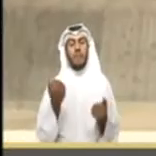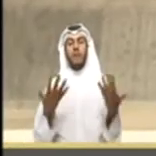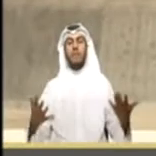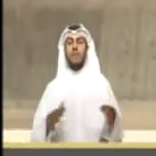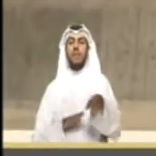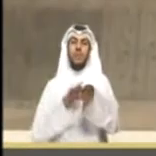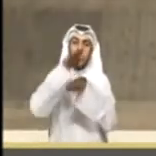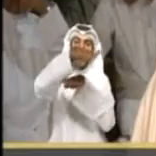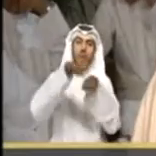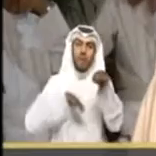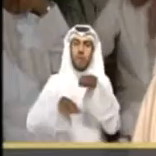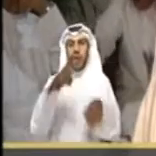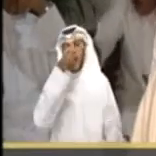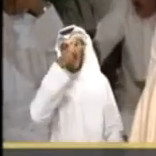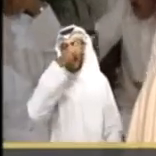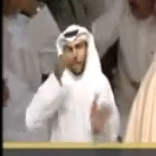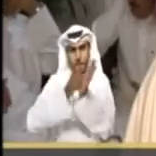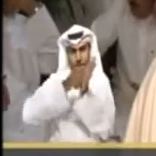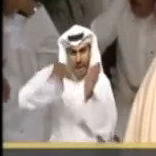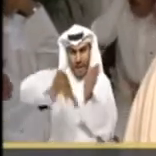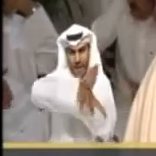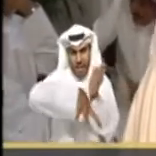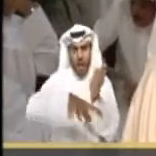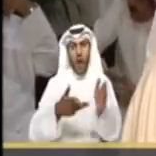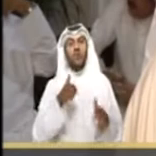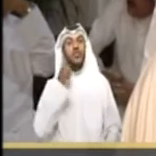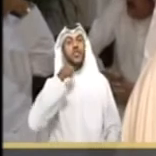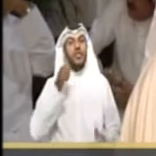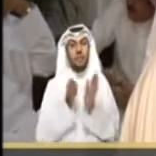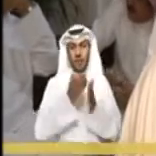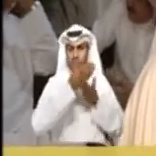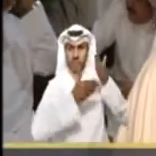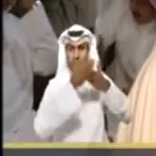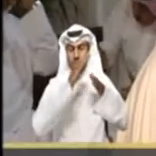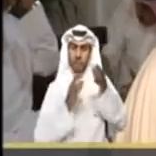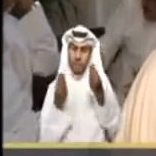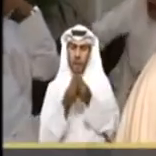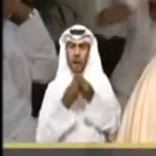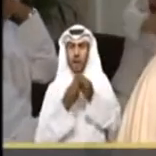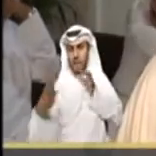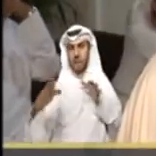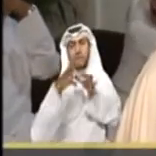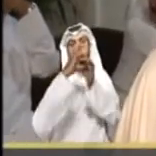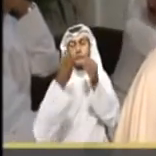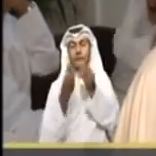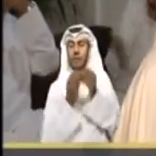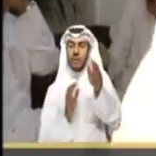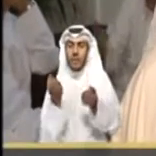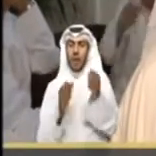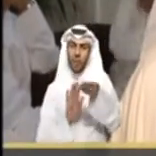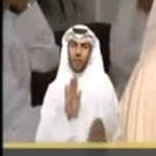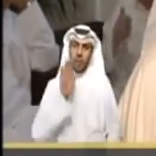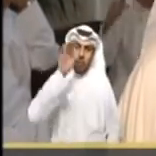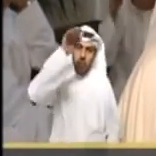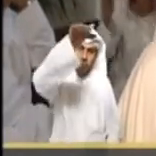بالمدن القديمة. استراتيجية النقل في الكويت والمشاريع الحالية والمستقبلية، وتطرقنا من جهة